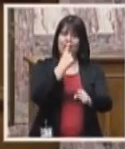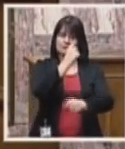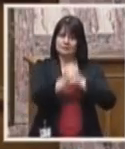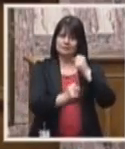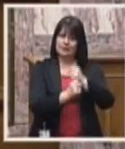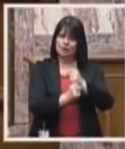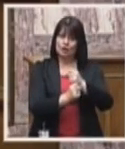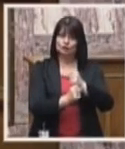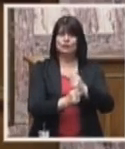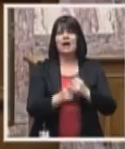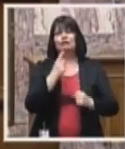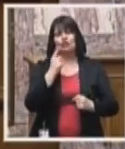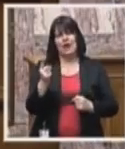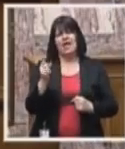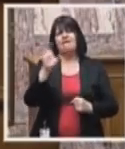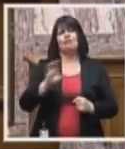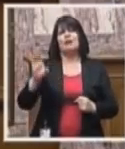μου λόγια, του ΟΣΑ.